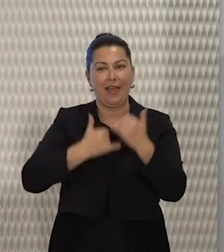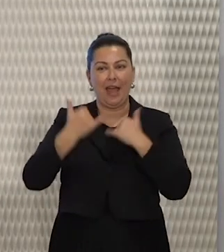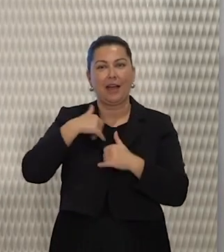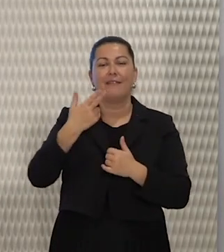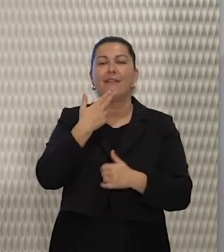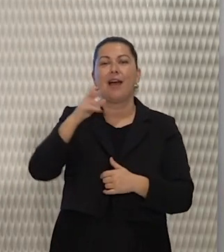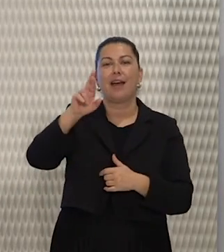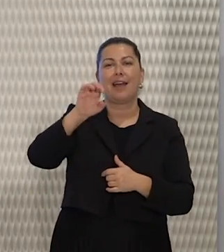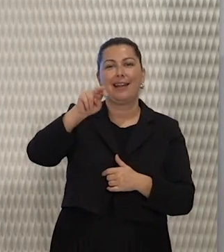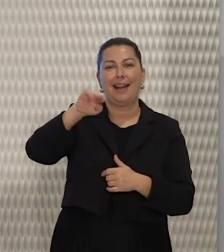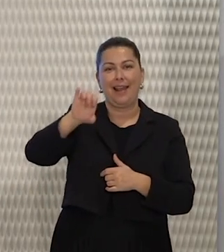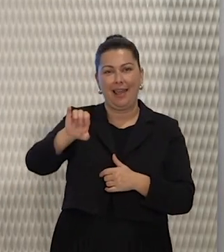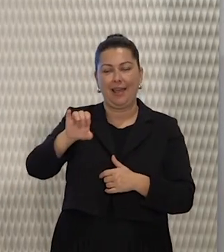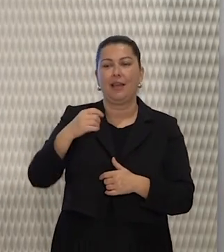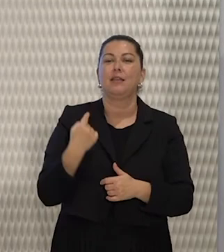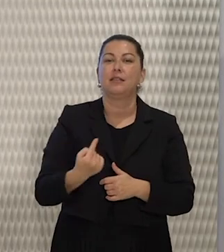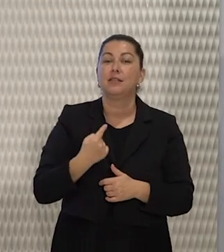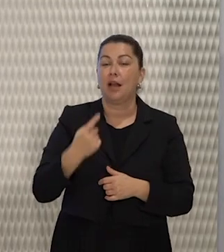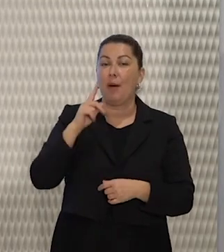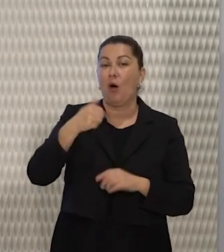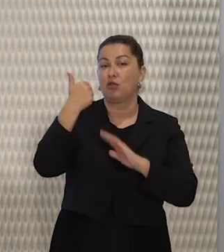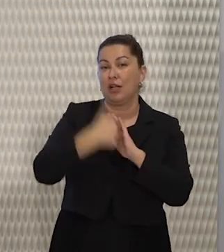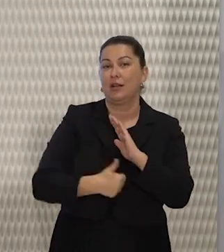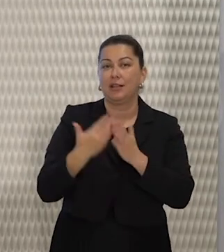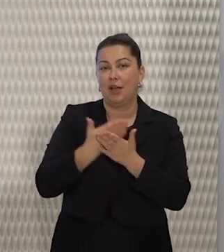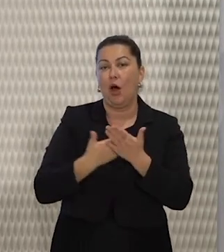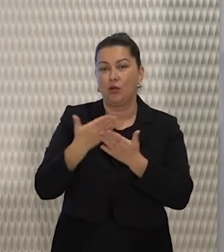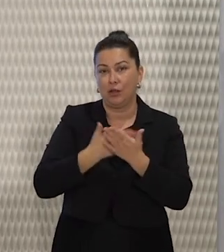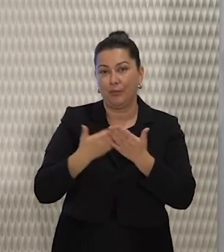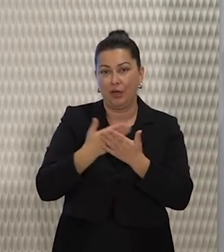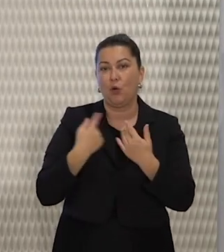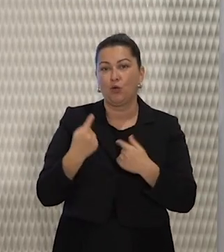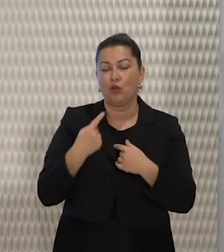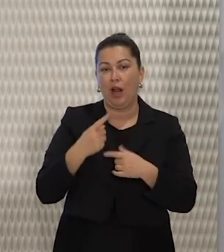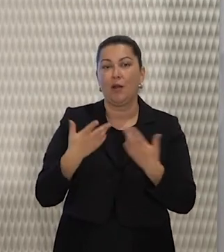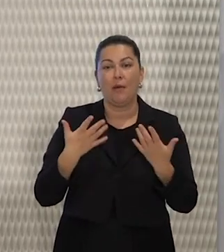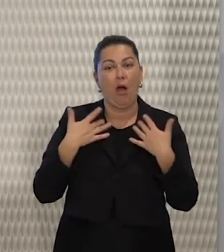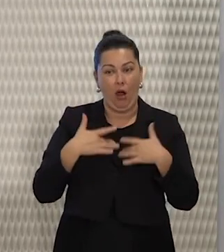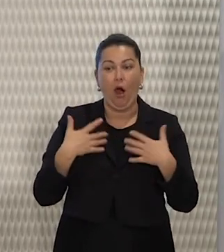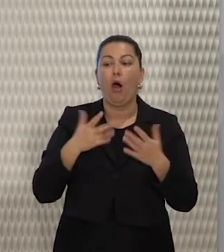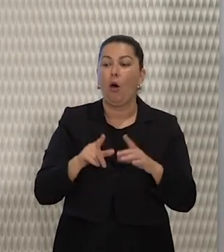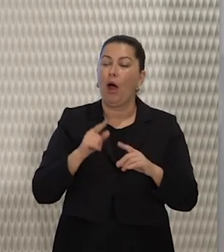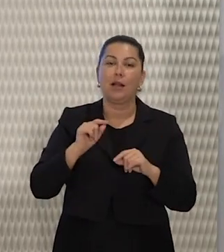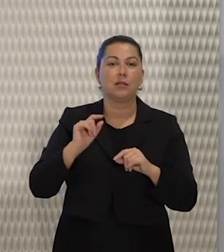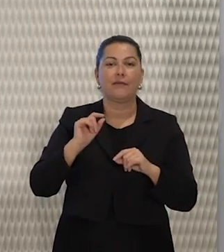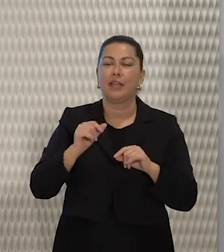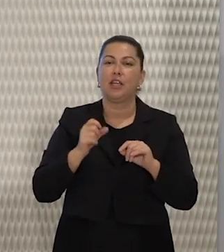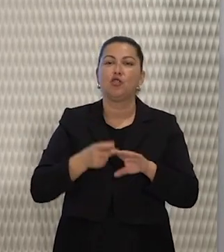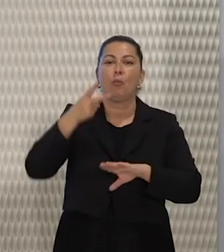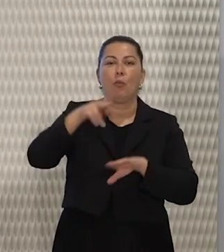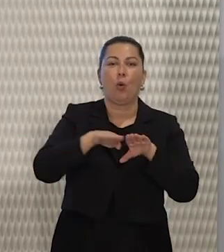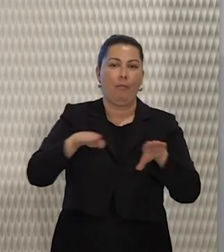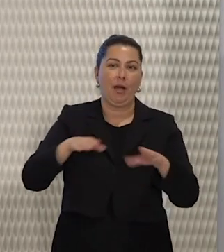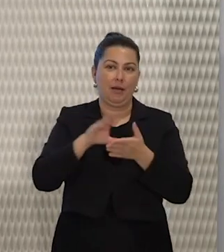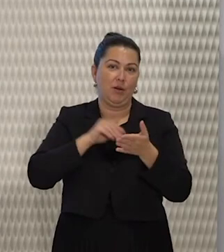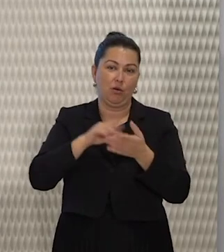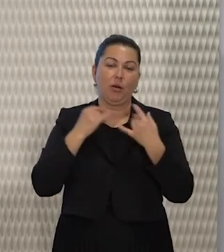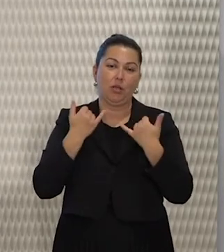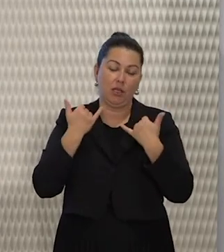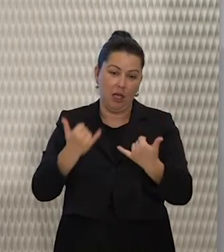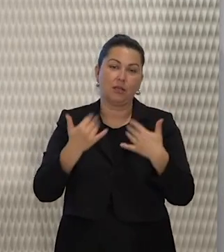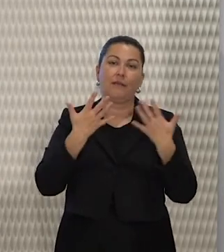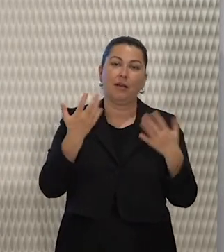René. Der hat die standardisierte Ausbildung als mehr oder weniger als Sprungbrett genutzt. Also der hat jetzt eine weiterführende